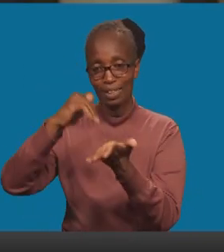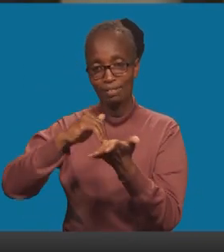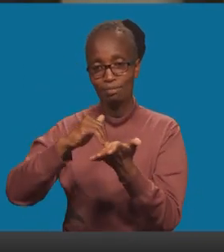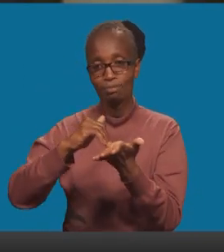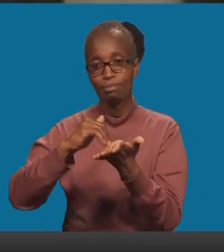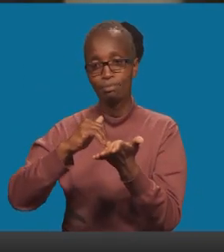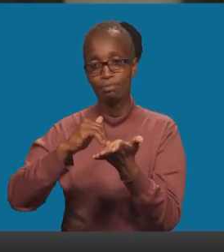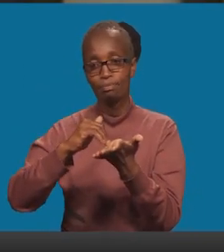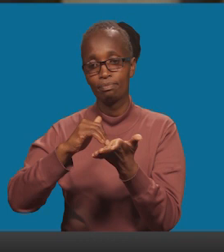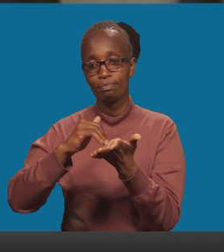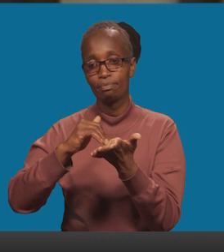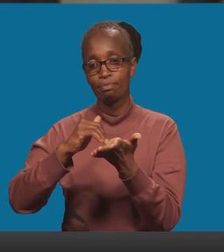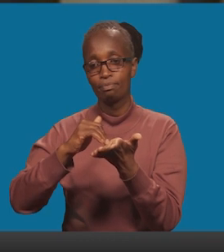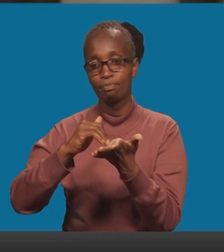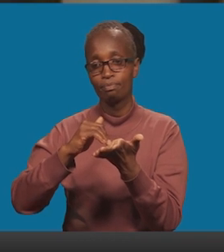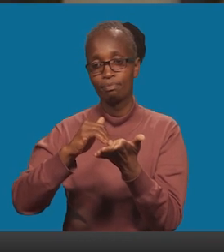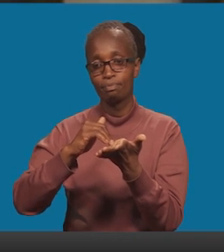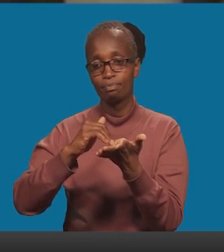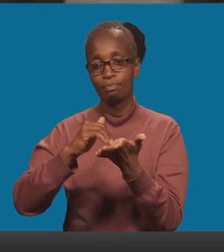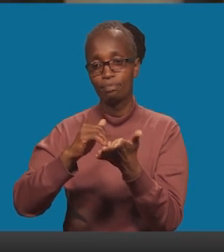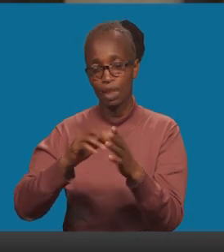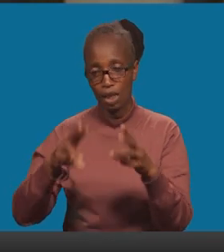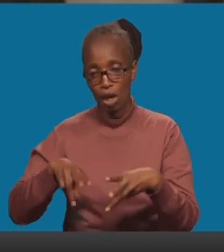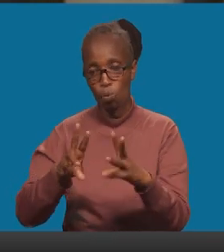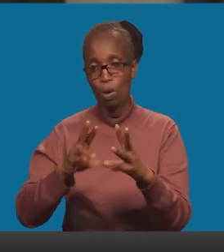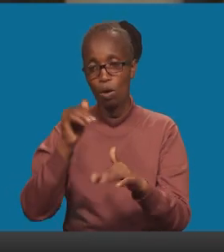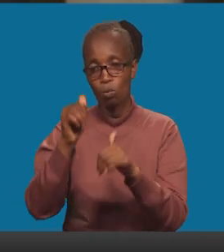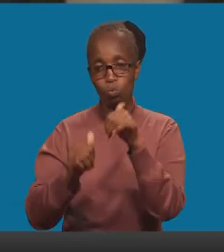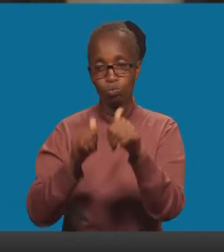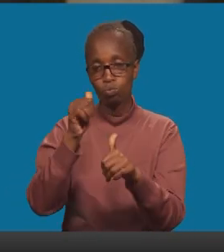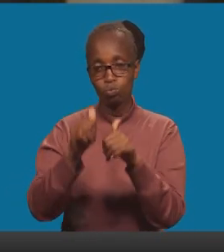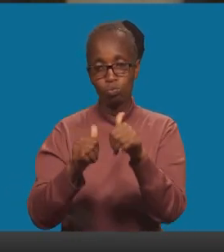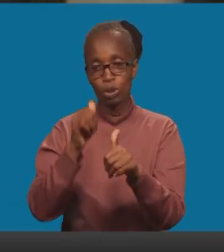be reopened in a phased out manner